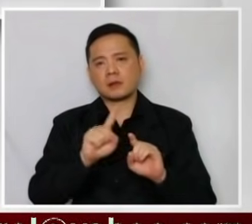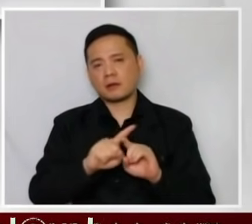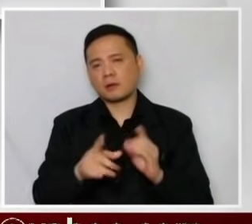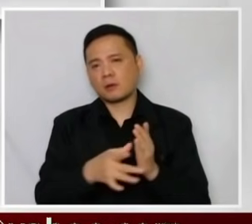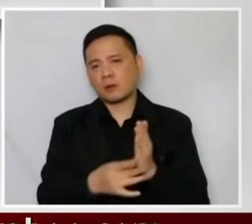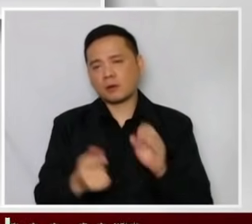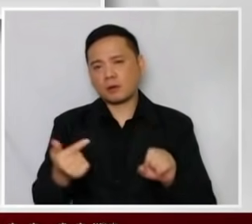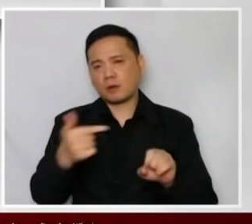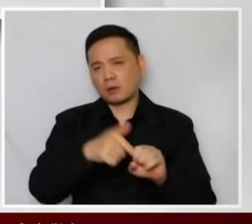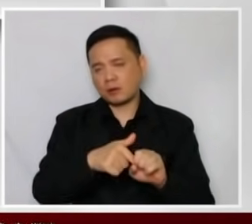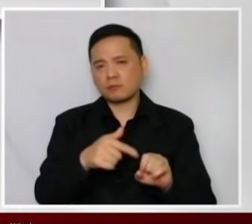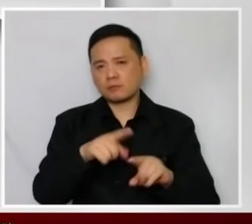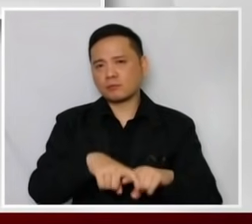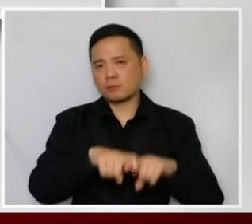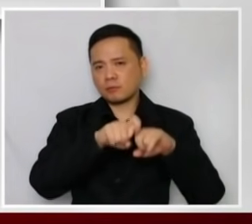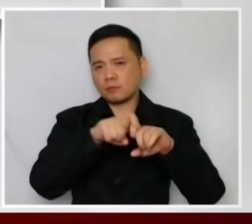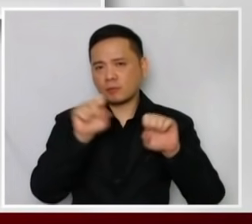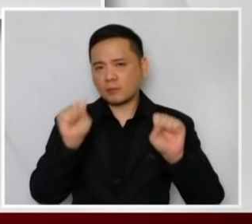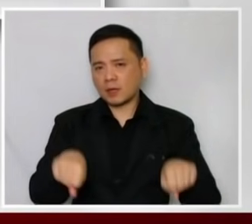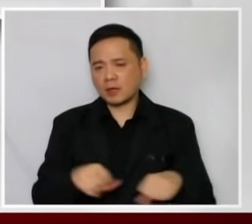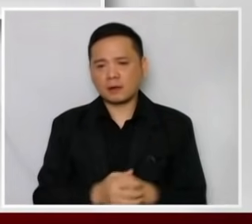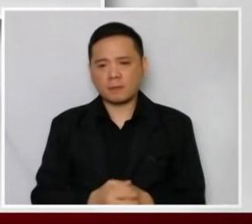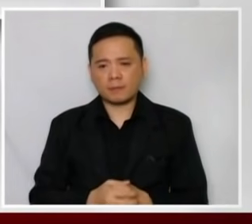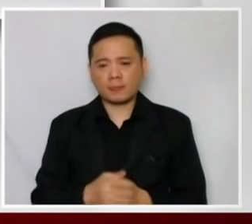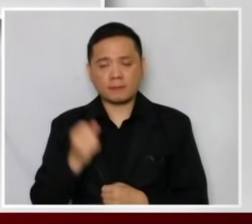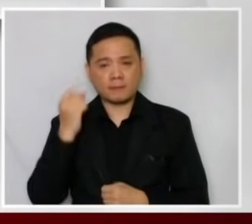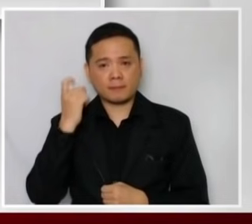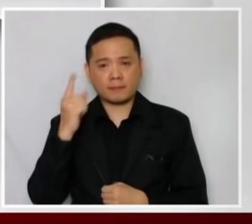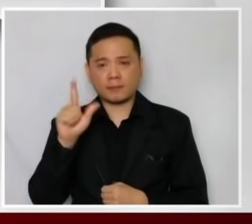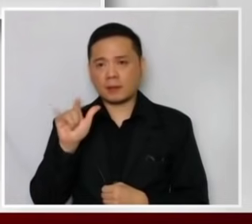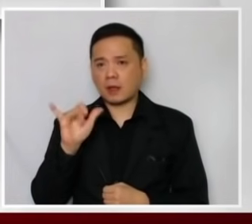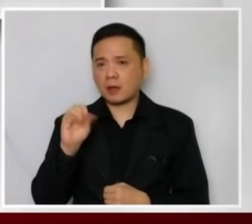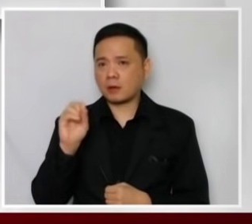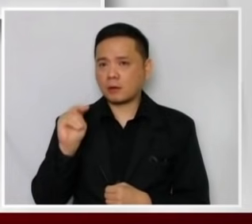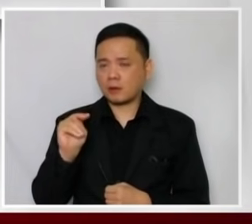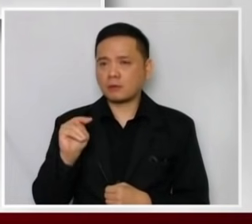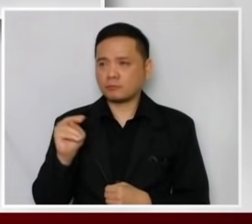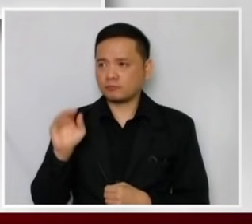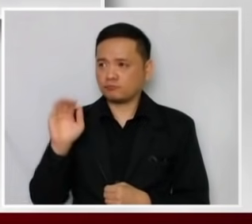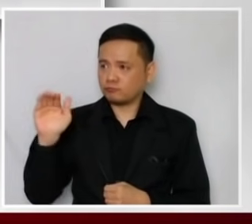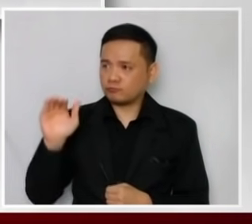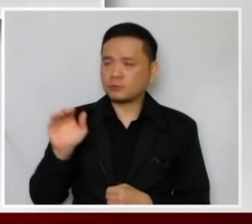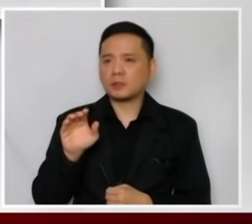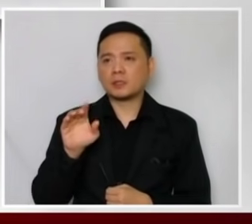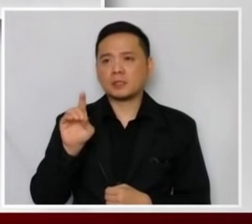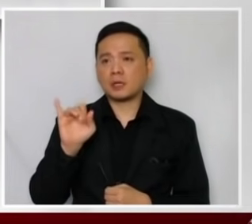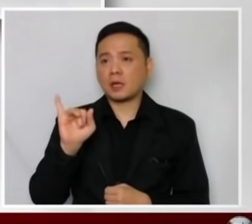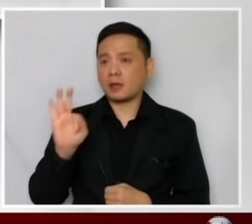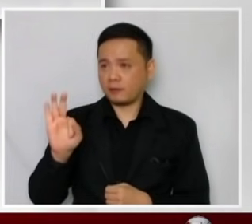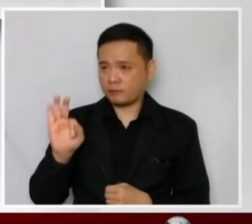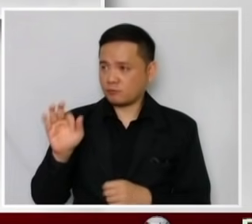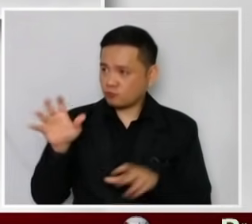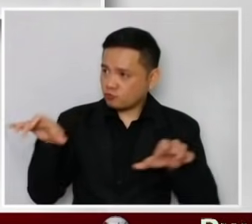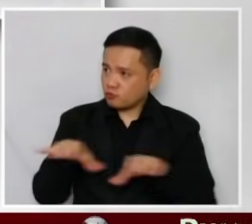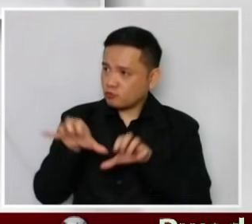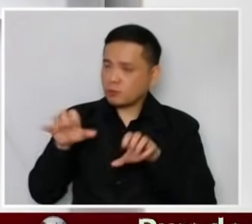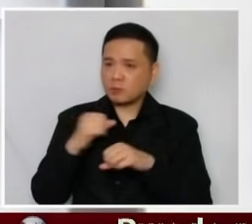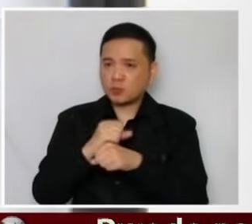may batayan. Kaya hinihikayat ni Lacson ang DOF na kumilos na para mabawasan ang pasanin